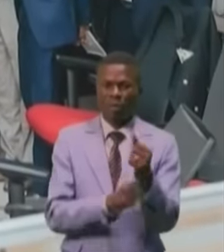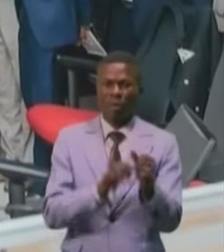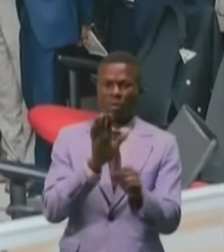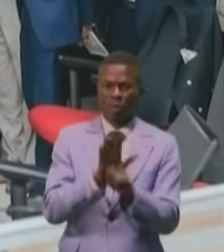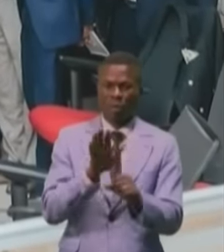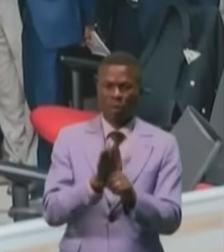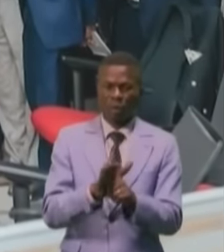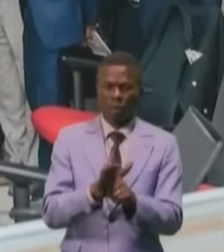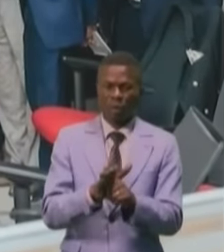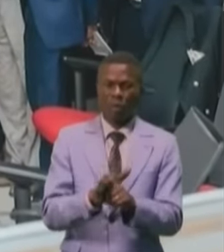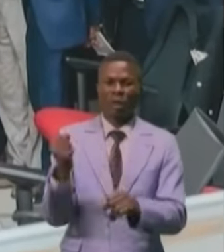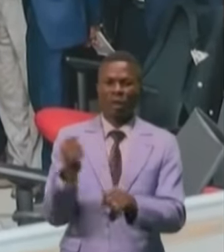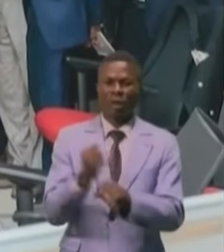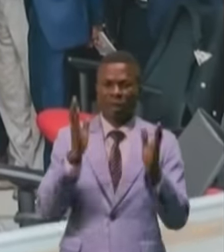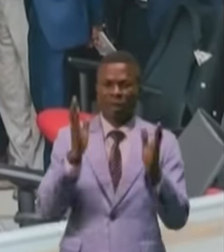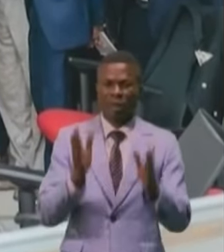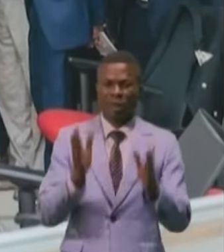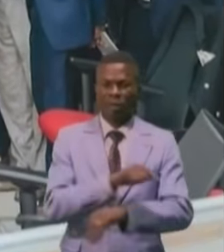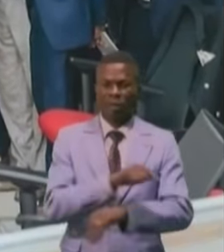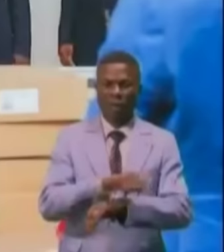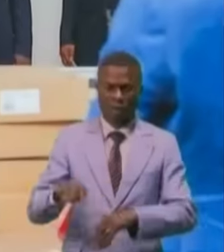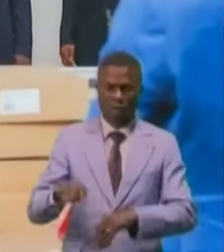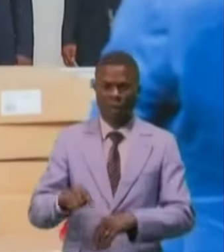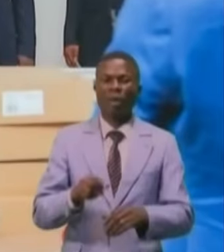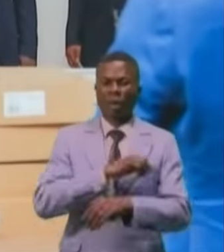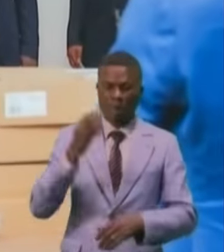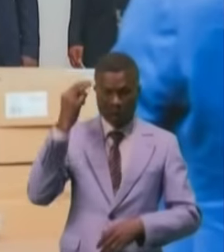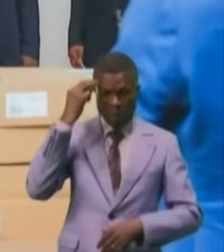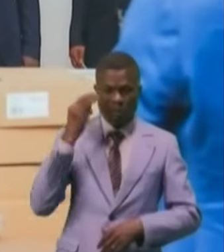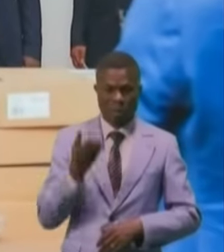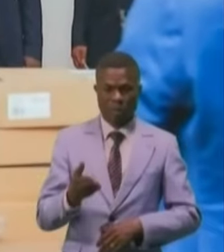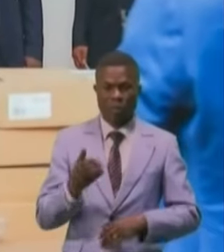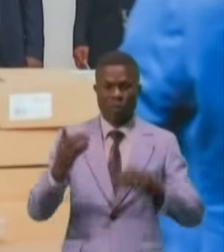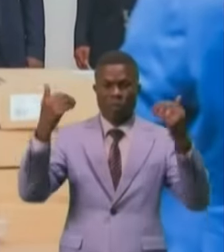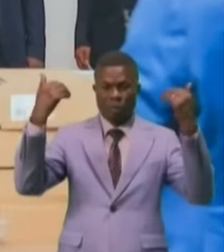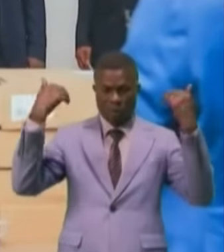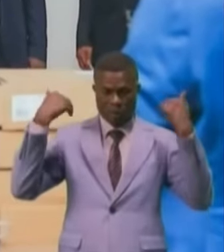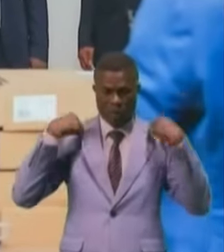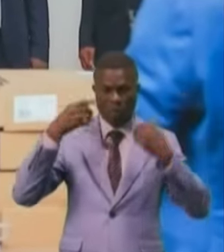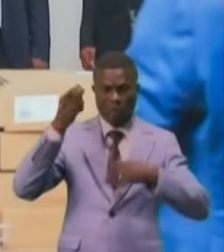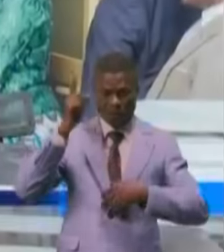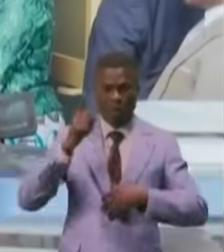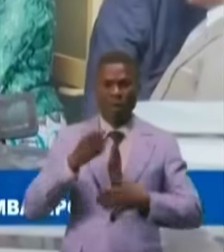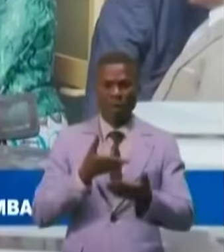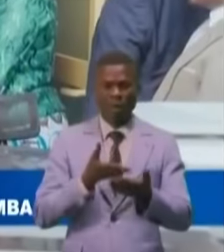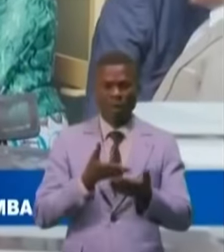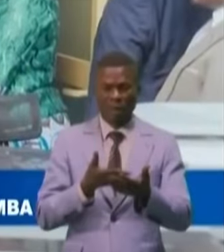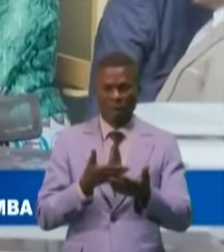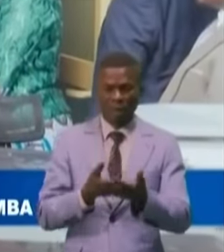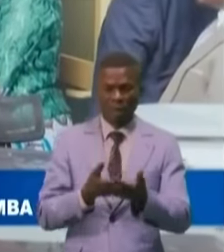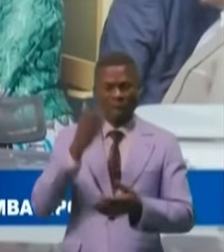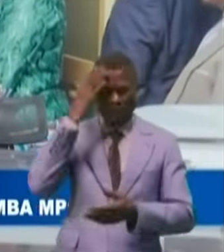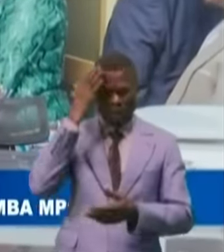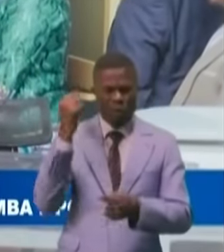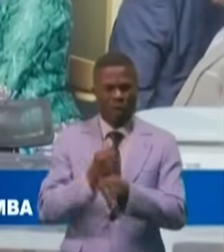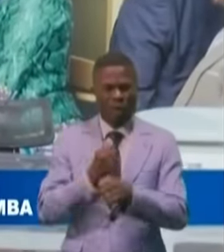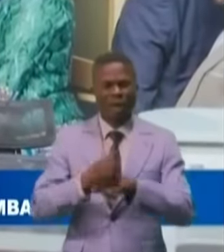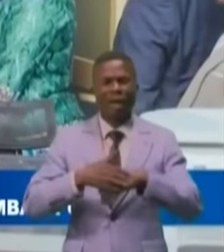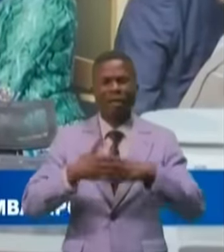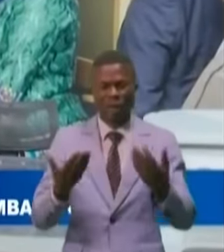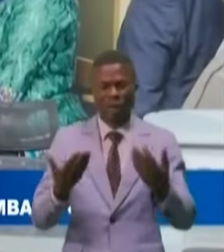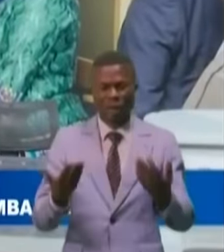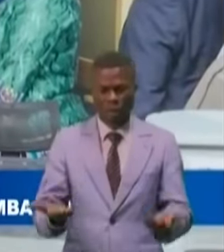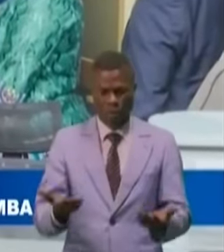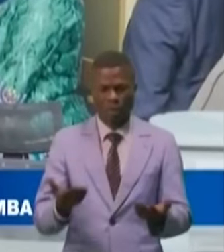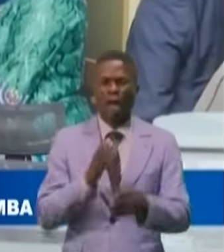du personnel de l'administration centrale du ministère. L'autorité a déjà donc l'image de ses services. De nouvelles